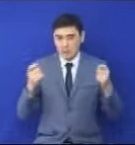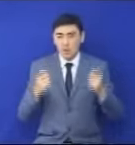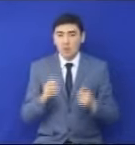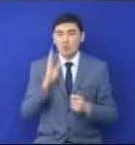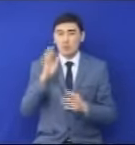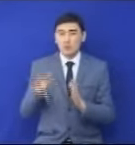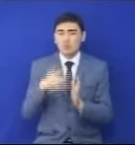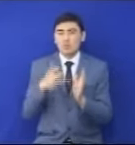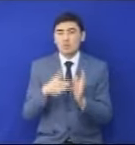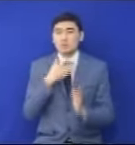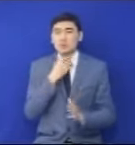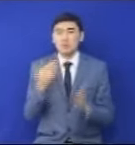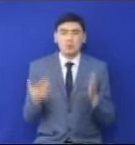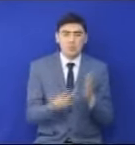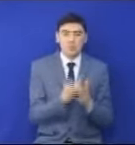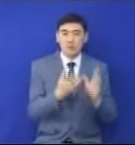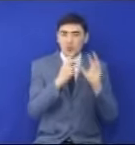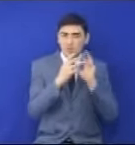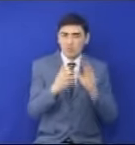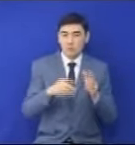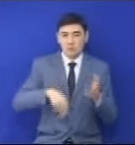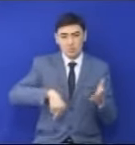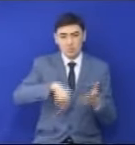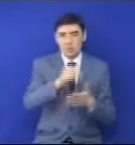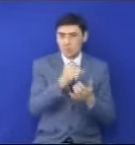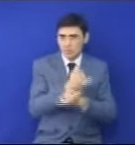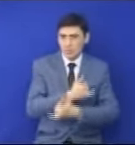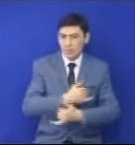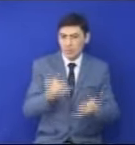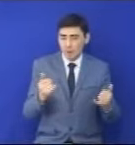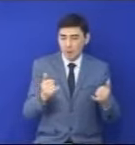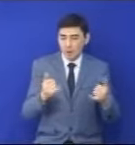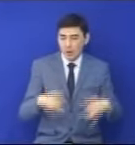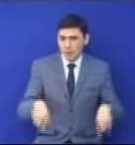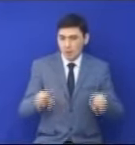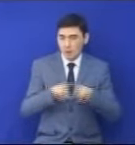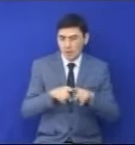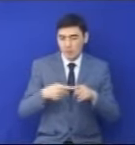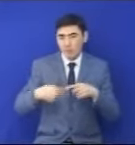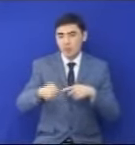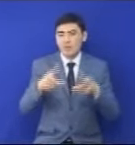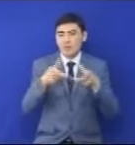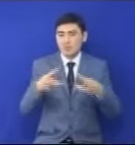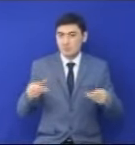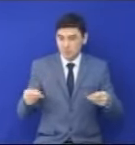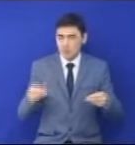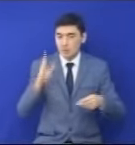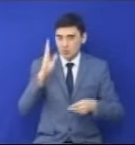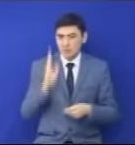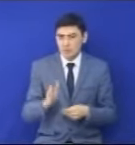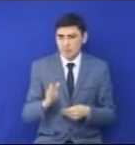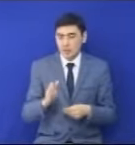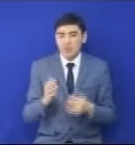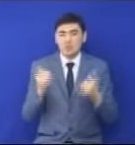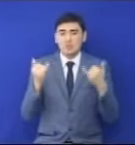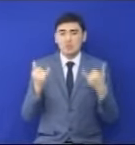жаңадан сатып алынатын болды. Техникалар биыл көктемде қолданысқа беріледі деп жоспарланып отыр. Көлікті жасайтын отандық компаниямен